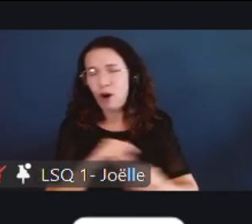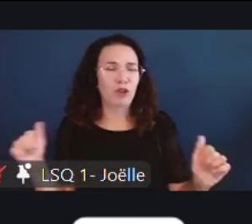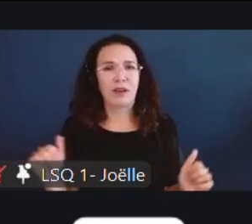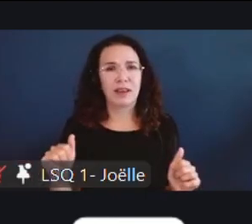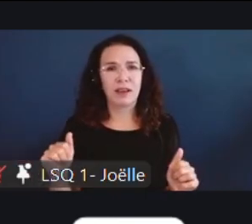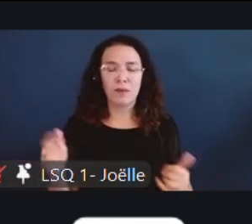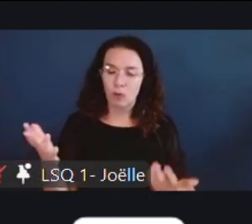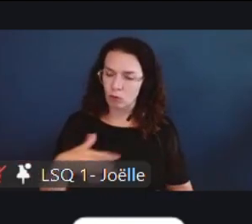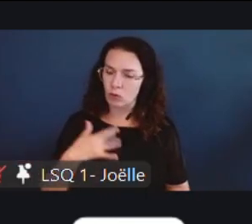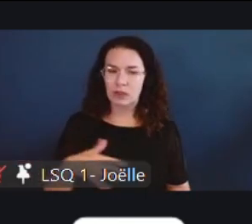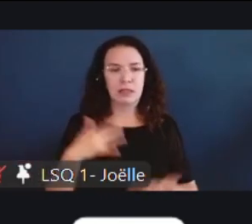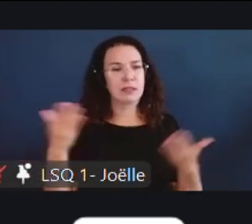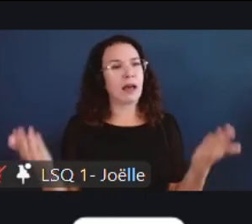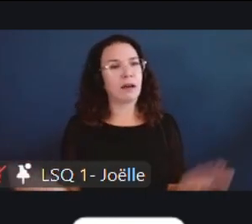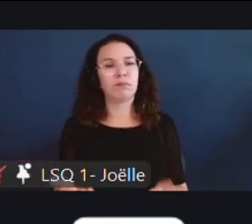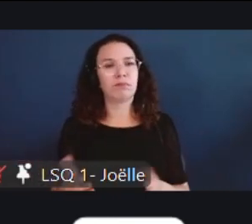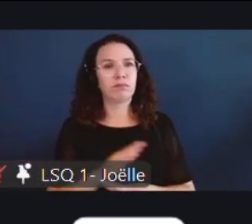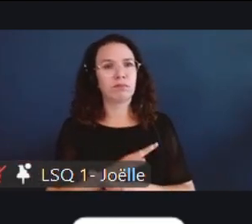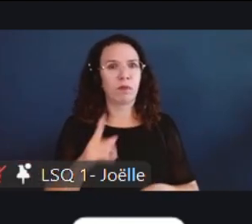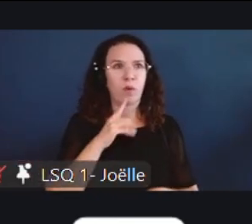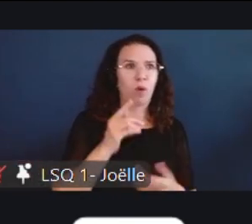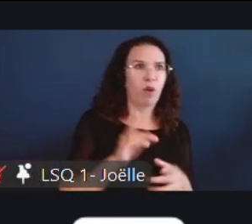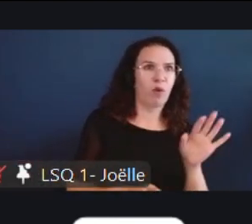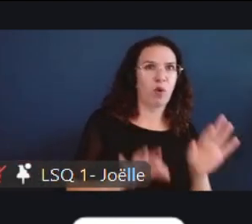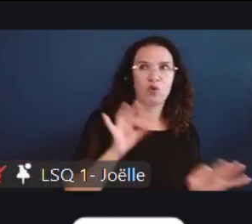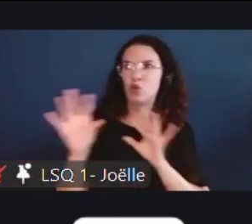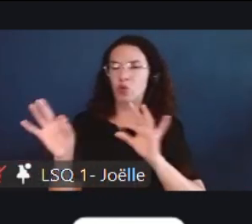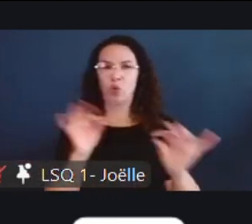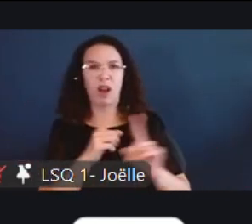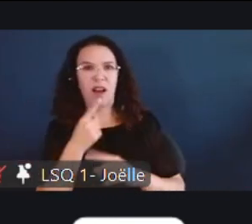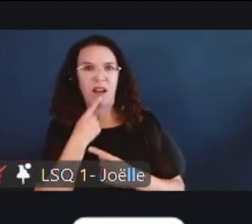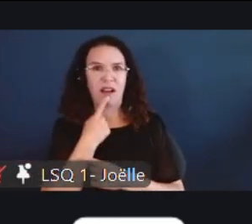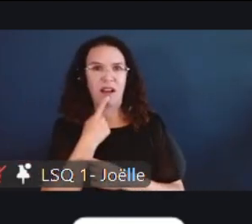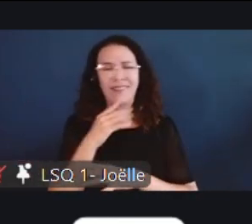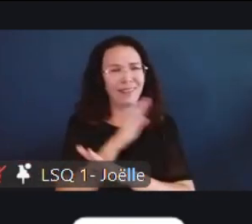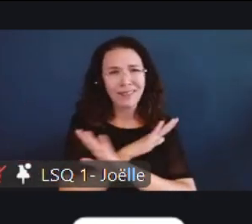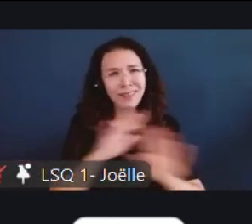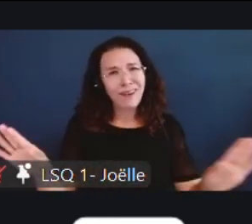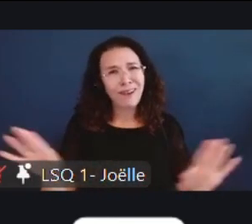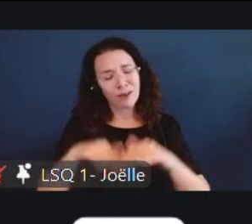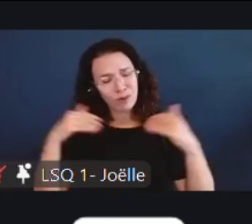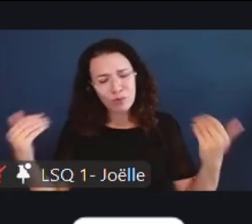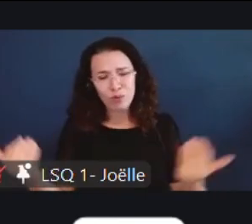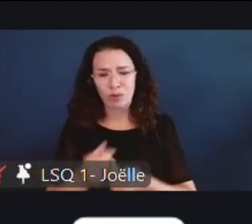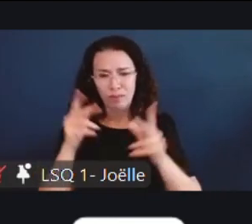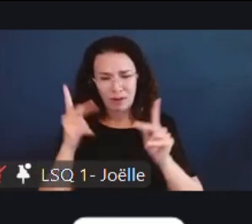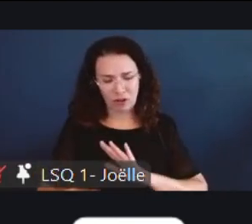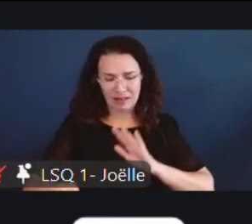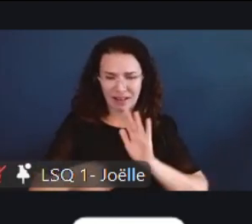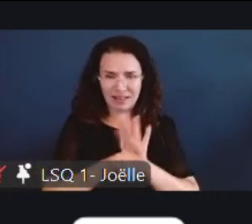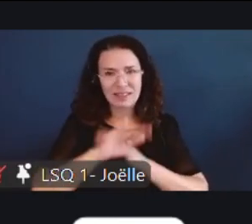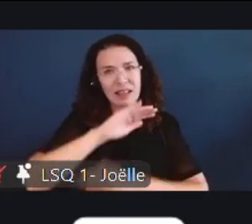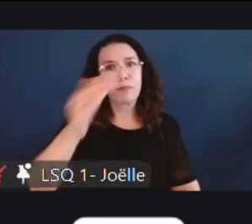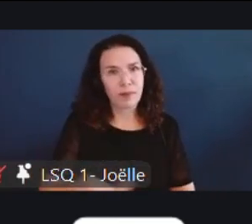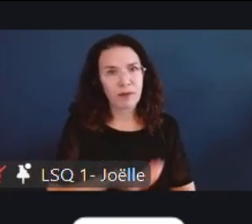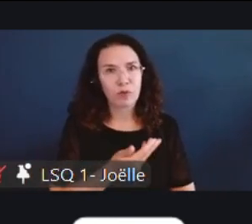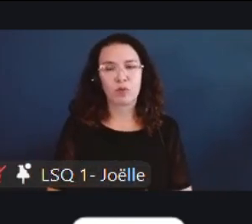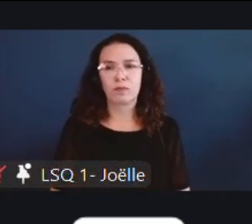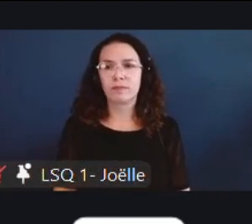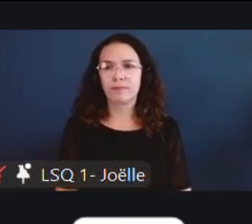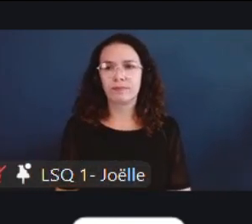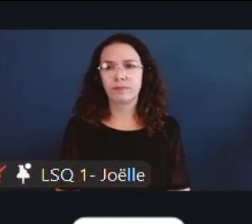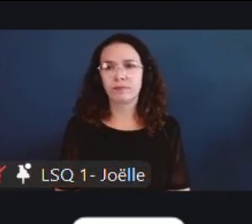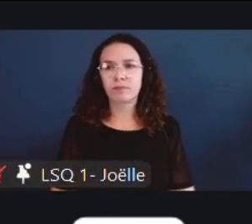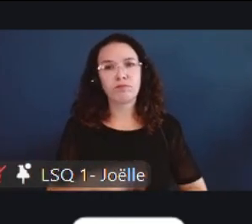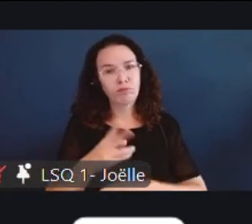personne. Ici, innover, c'est s'assurer que chaque personne n'ait pas à laisser une partie de son identité à la porte pour être